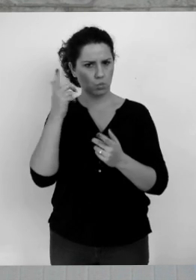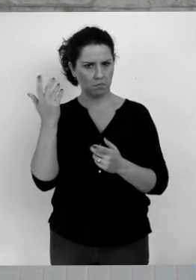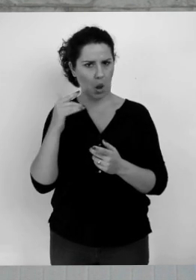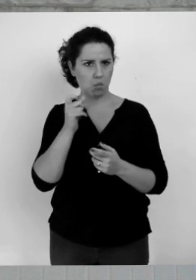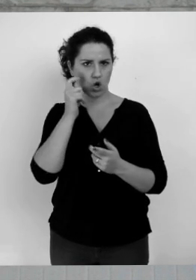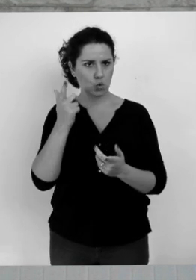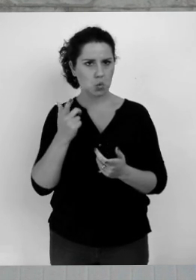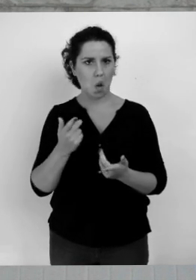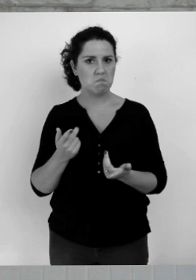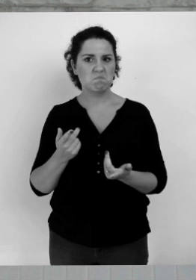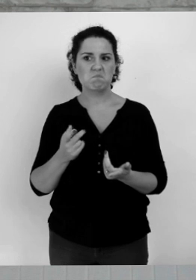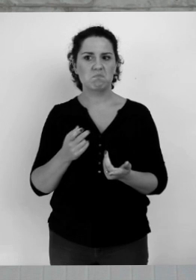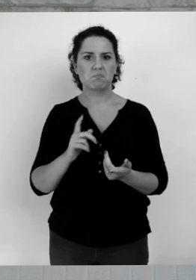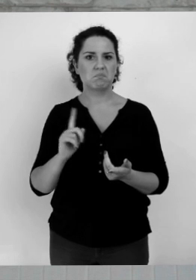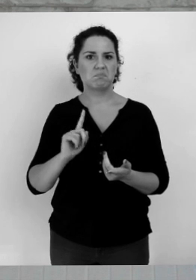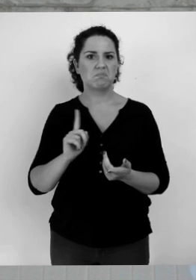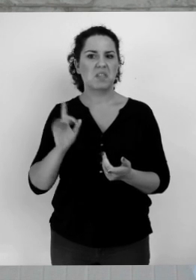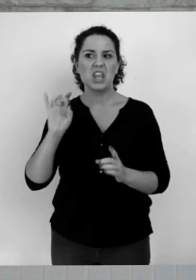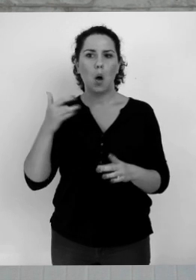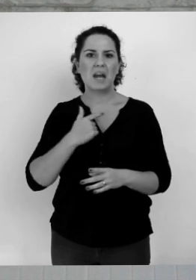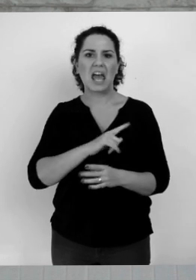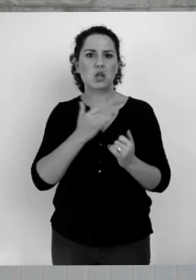čudno? Je, nikad nije nikada tako što